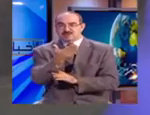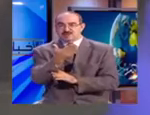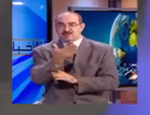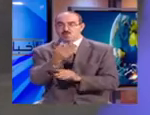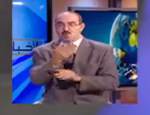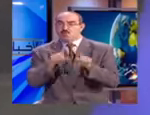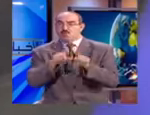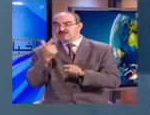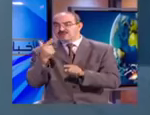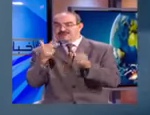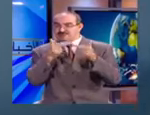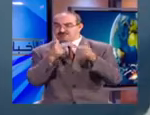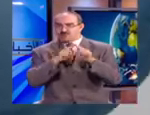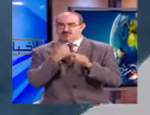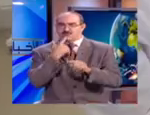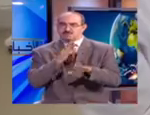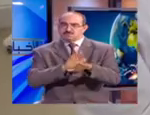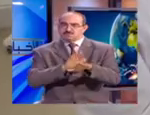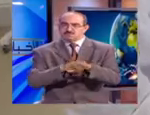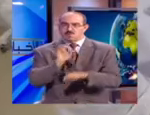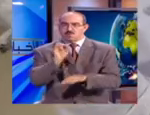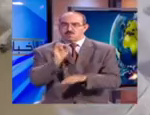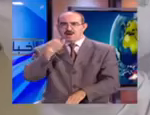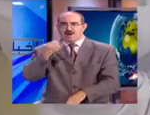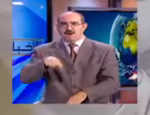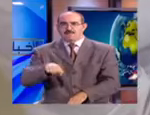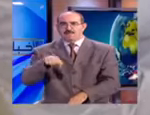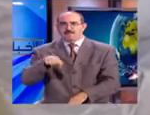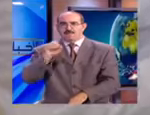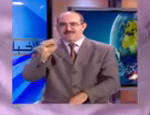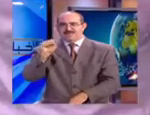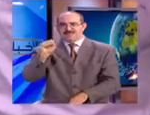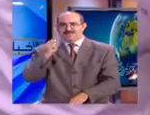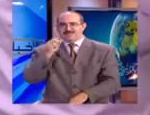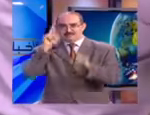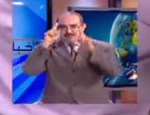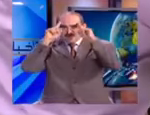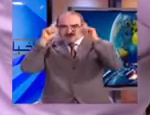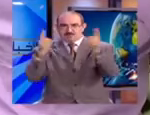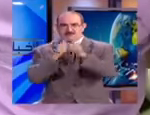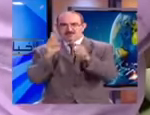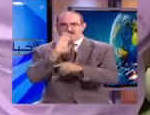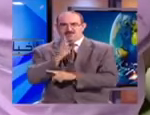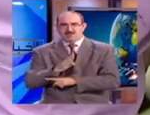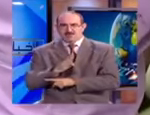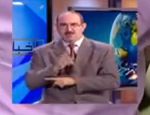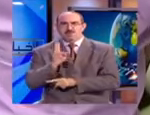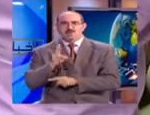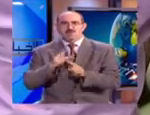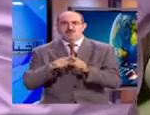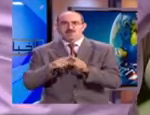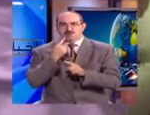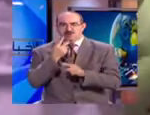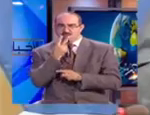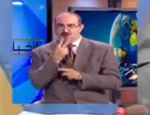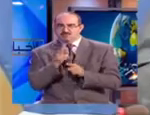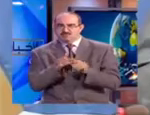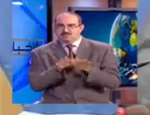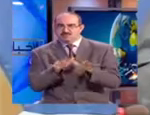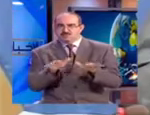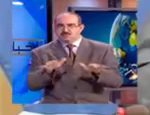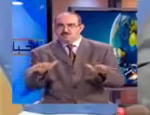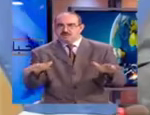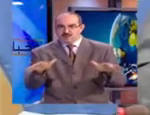صعيد آخر، حذرت منظمة الصحة العالمية كل من المكسيك والبرازيل من تنامي وتيرة الوباء